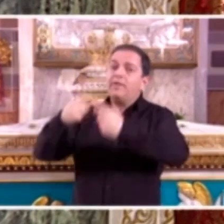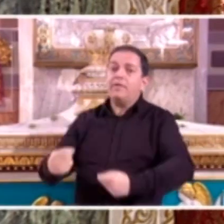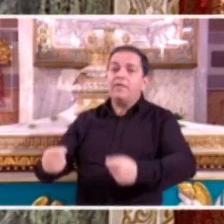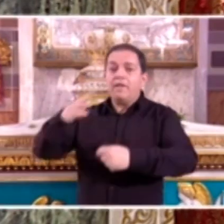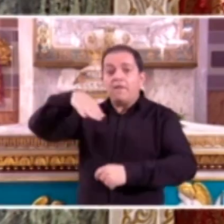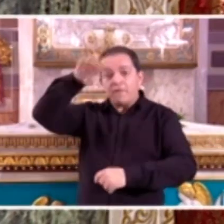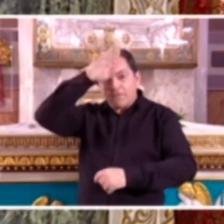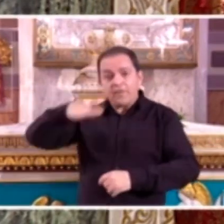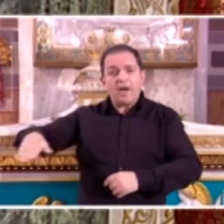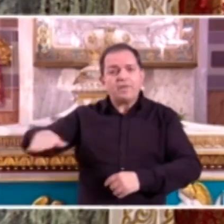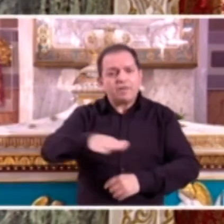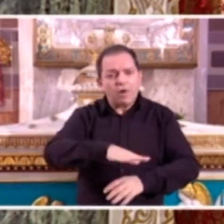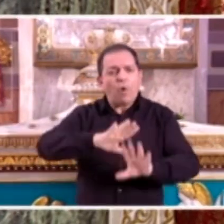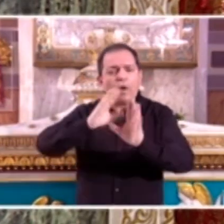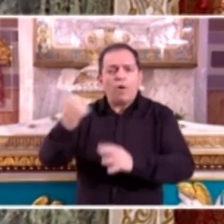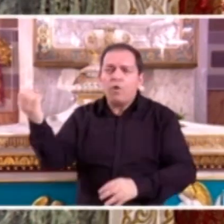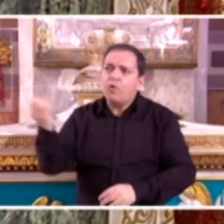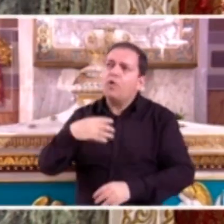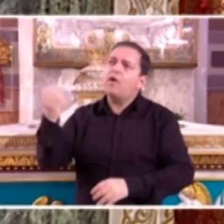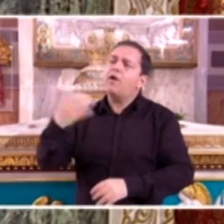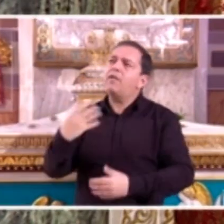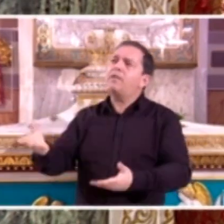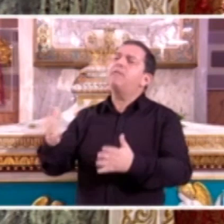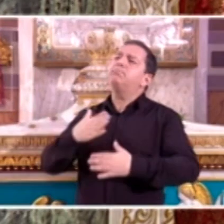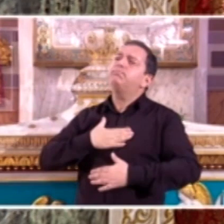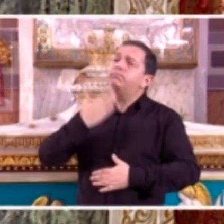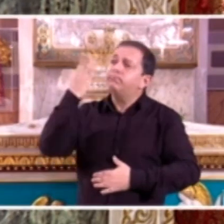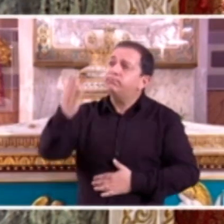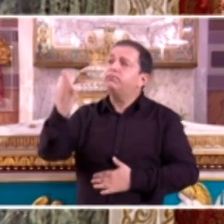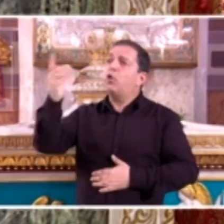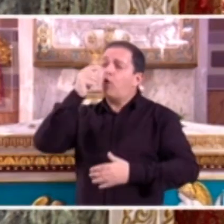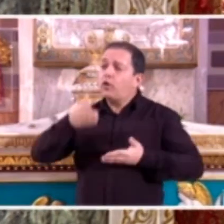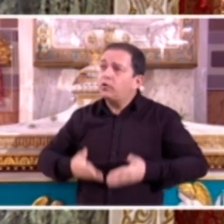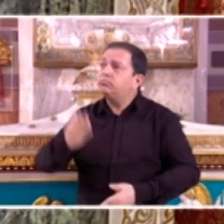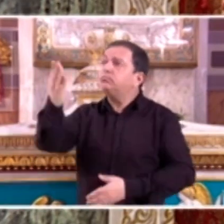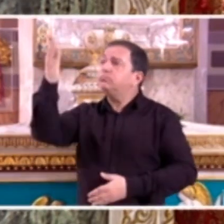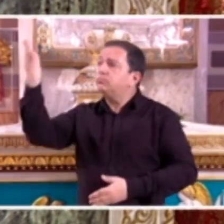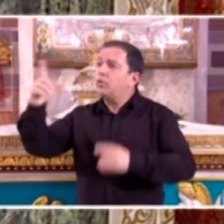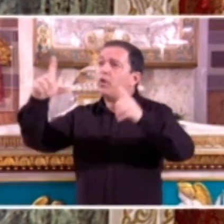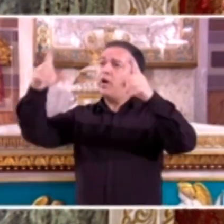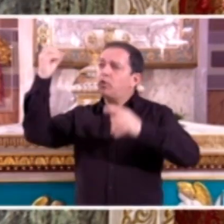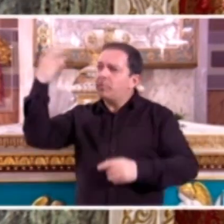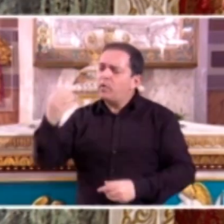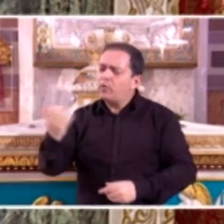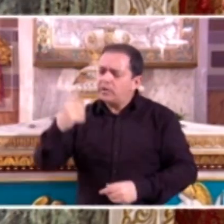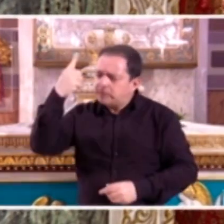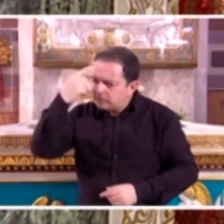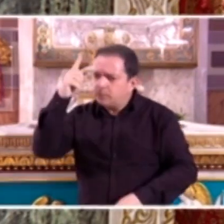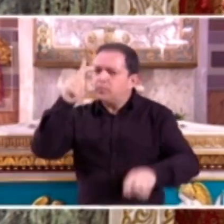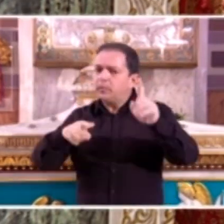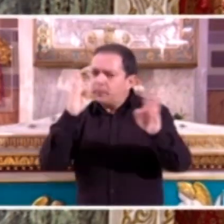ευαγγέλουσαν, υπέρ τούτων απάντων ευχαριστούμεν Συ και το μονογενή Σου Υιό και το Πνεύματί Σου το Αγίο, υπέρ πάντων